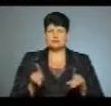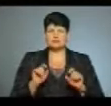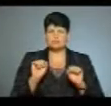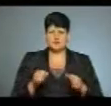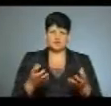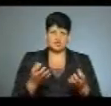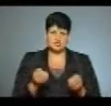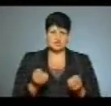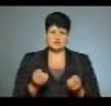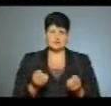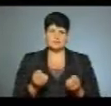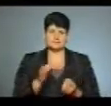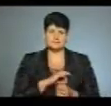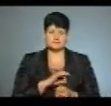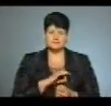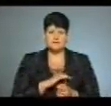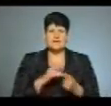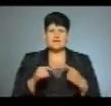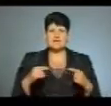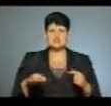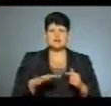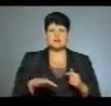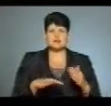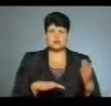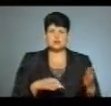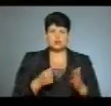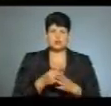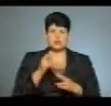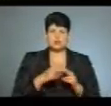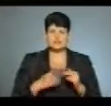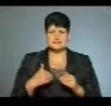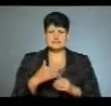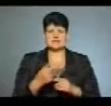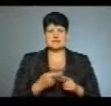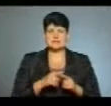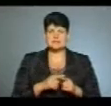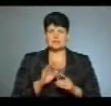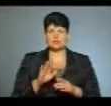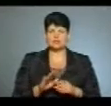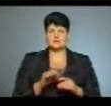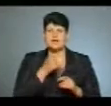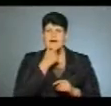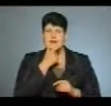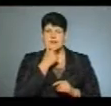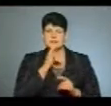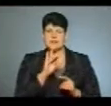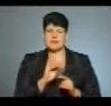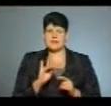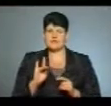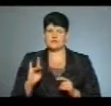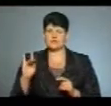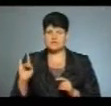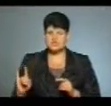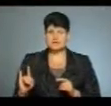задіяти для якихось локацій. Вся решта територія майже до кінця – це будуть глядацькі лавочки, передня частина з